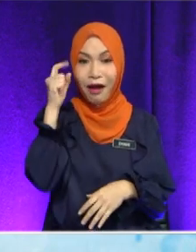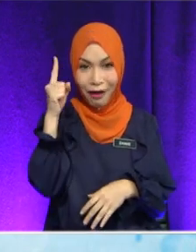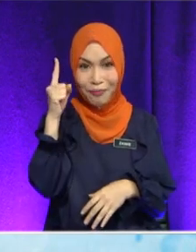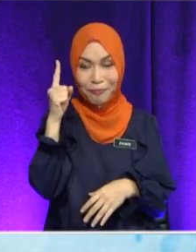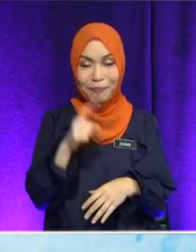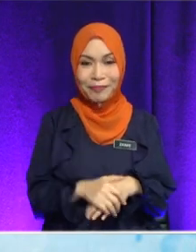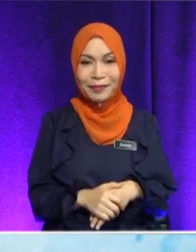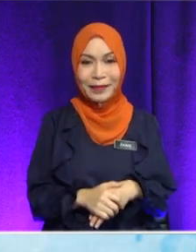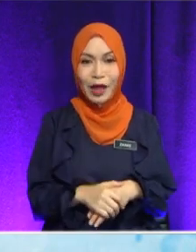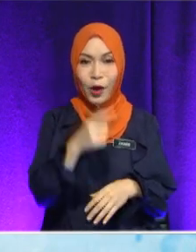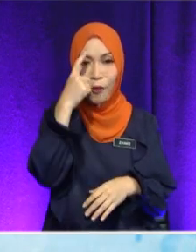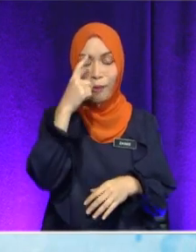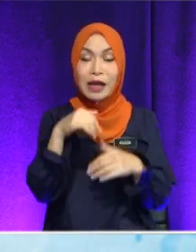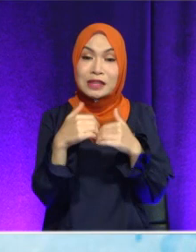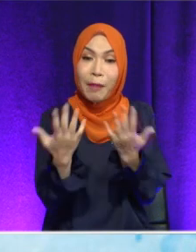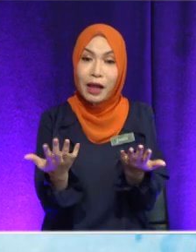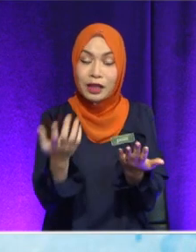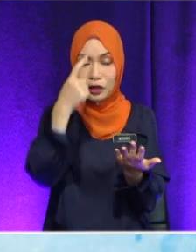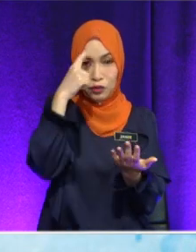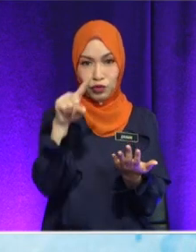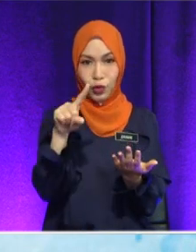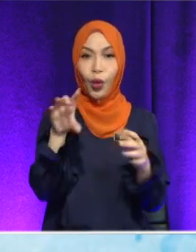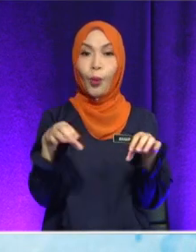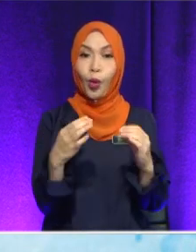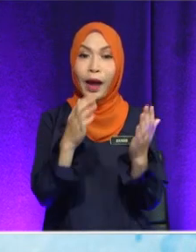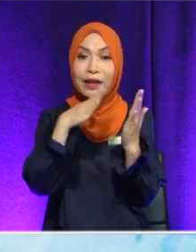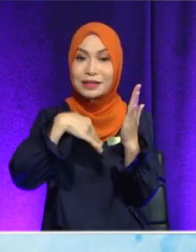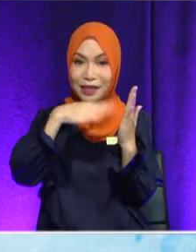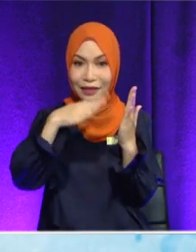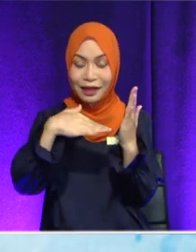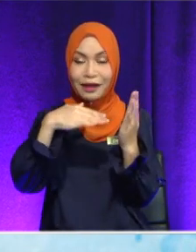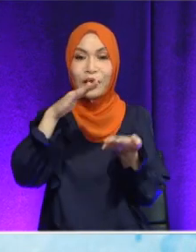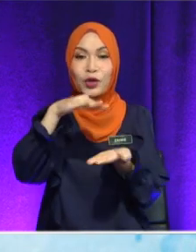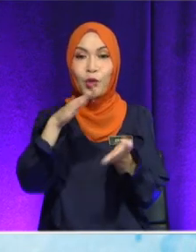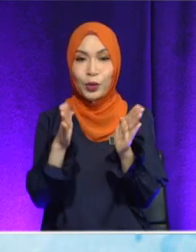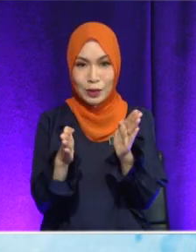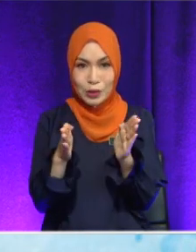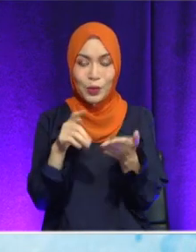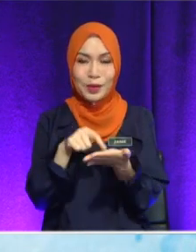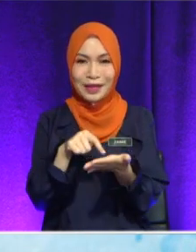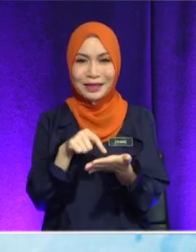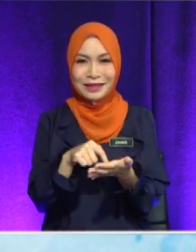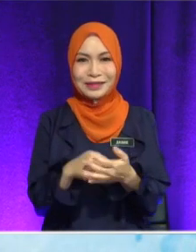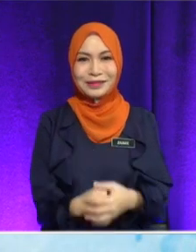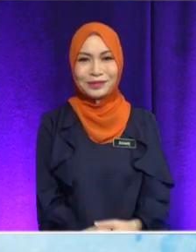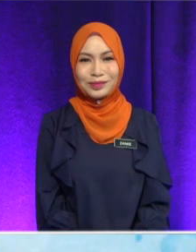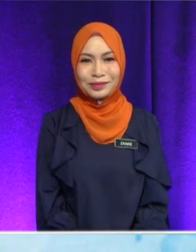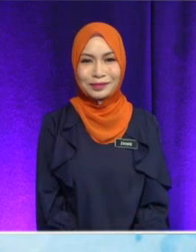untuk melukis semuanya oke di sini kita gunakan warna-warna yang memang